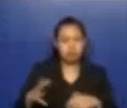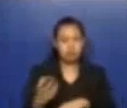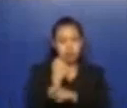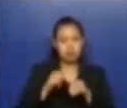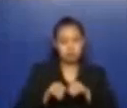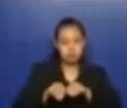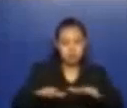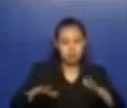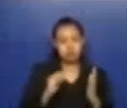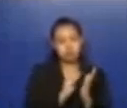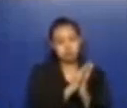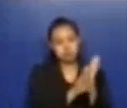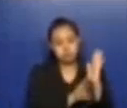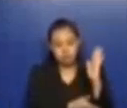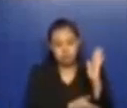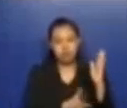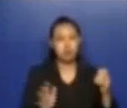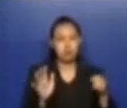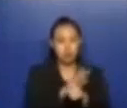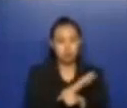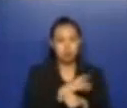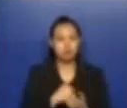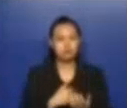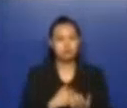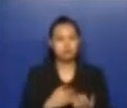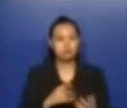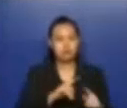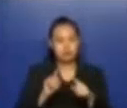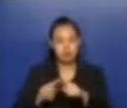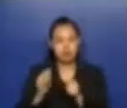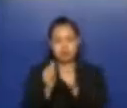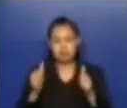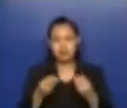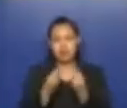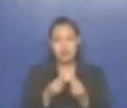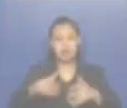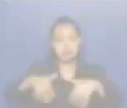กระจายเพื่อความเจริญสู่ท้องถิ่นครับกับขอบพระคุณท่านประธานครับ